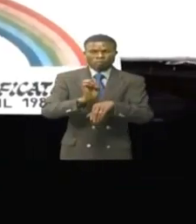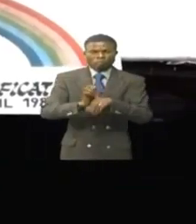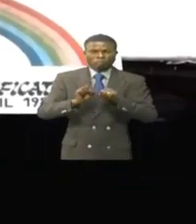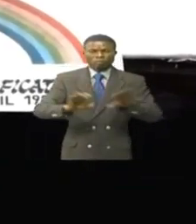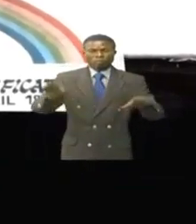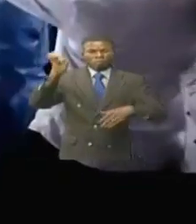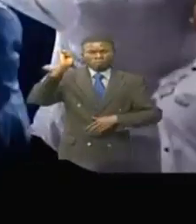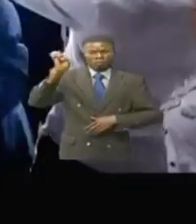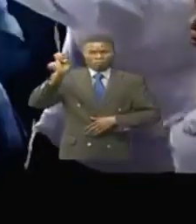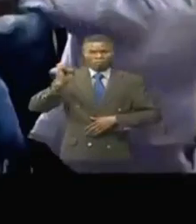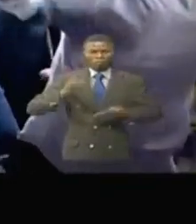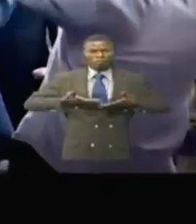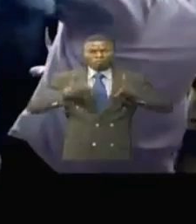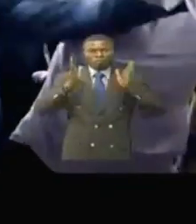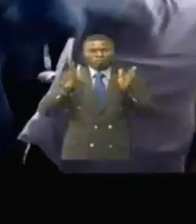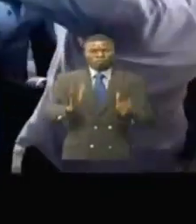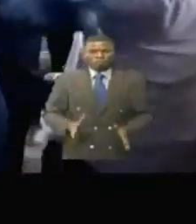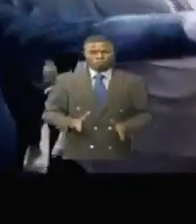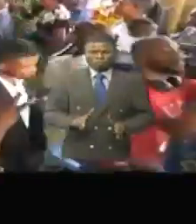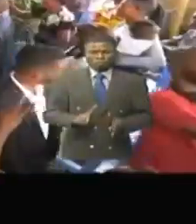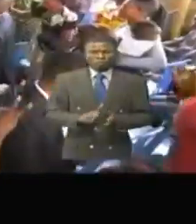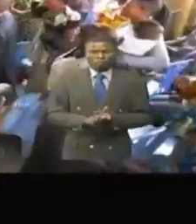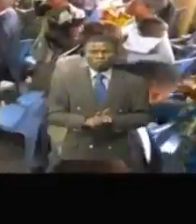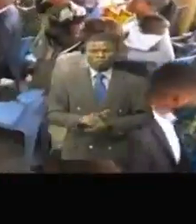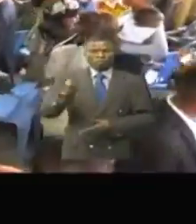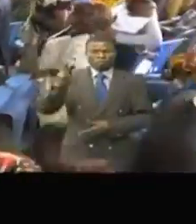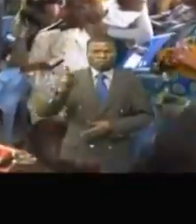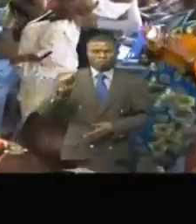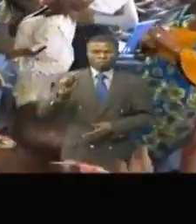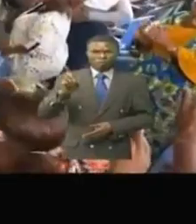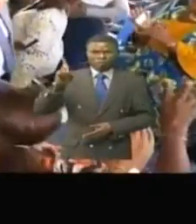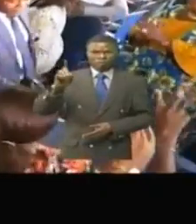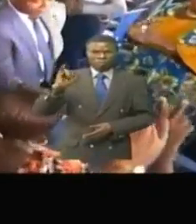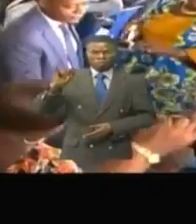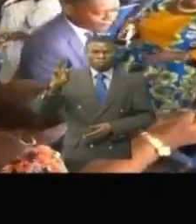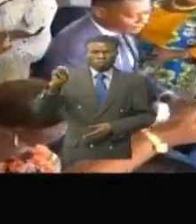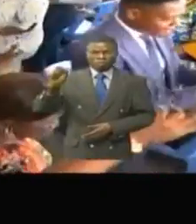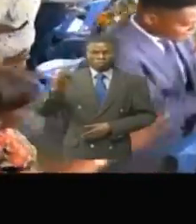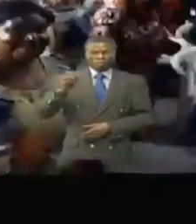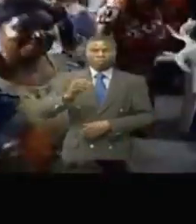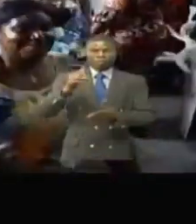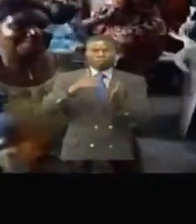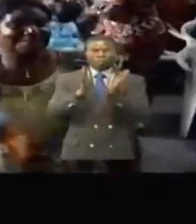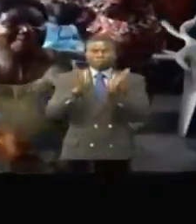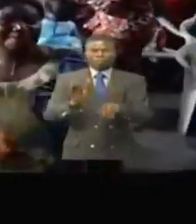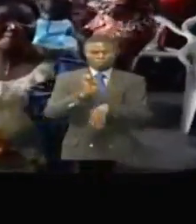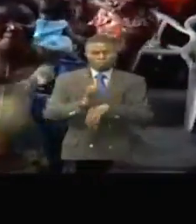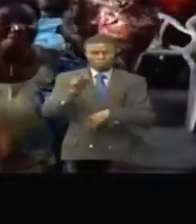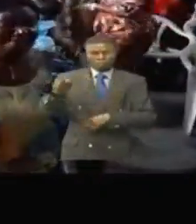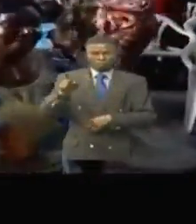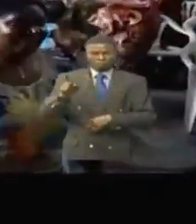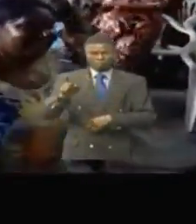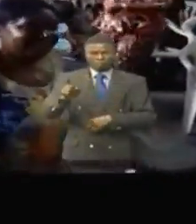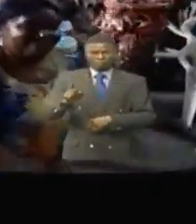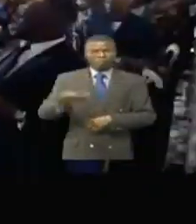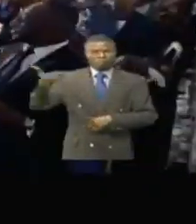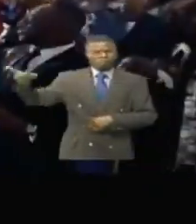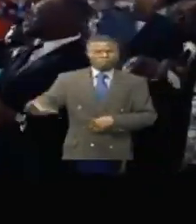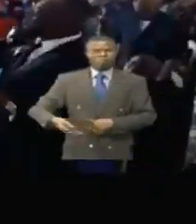des sacrificateurs, des faits prophètes, Kadima Mwakwidi. Les fidèles membres de cette communauté ont réservé